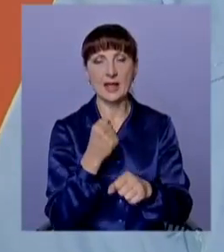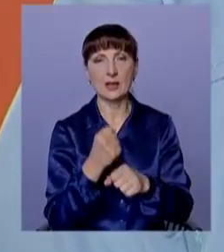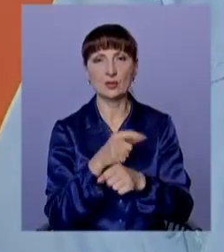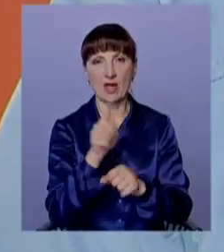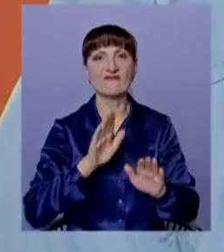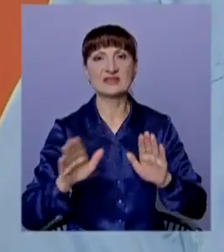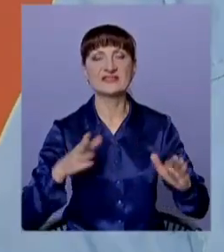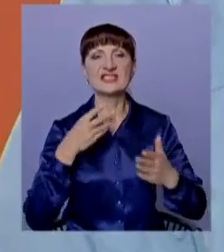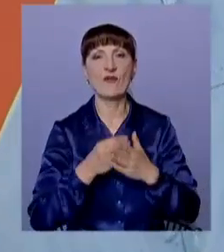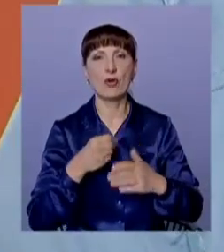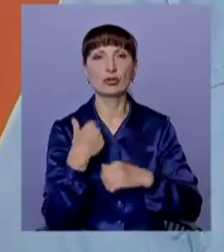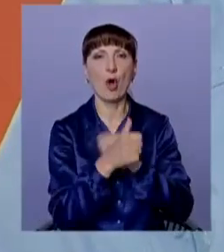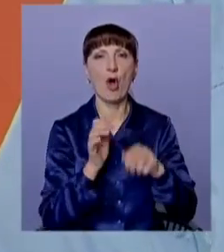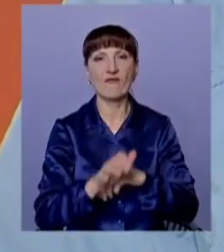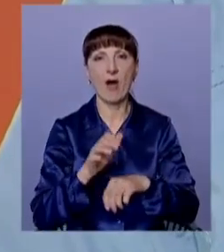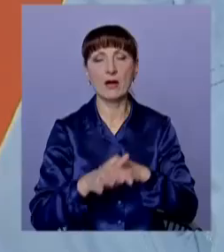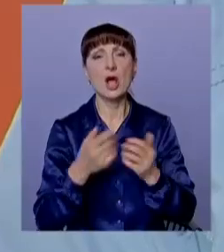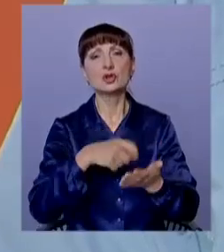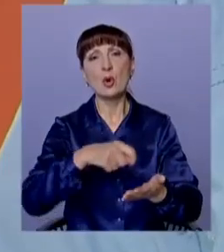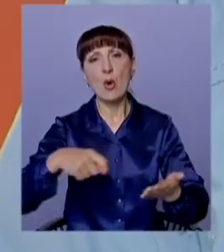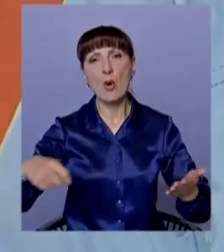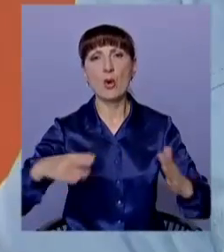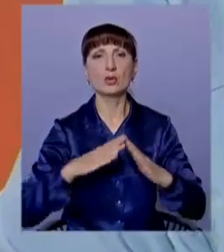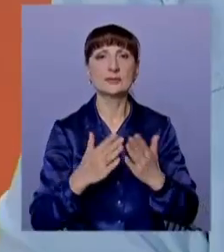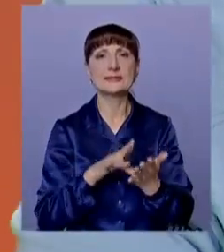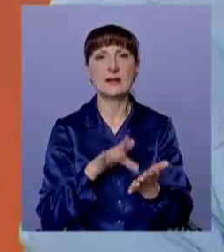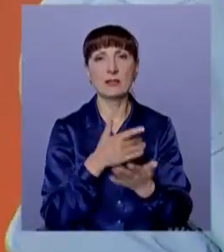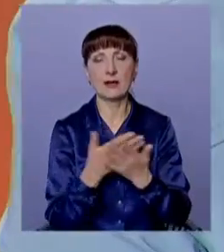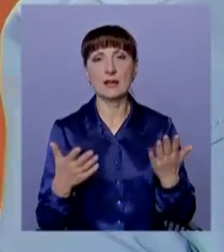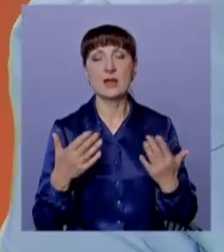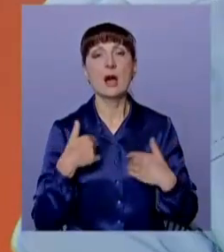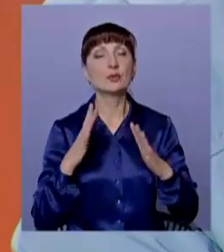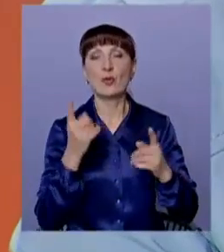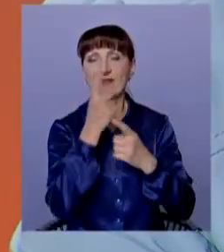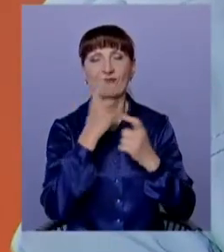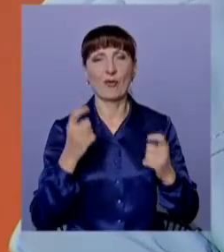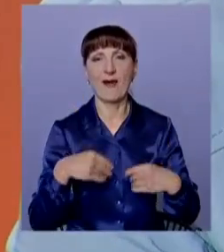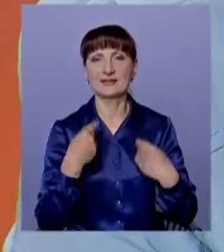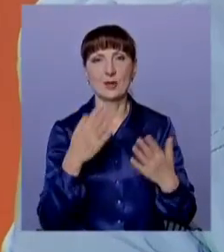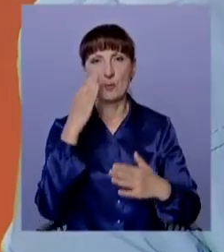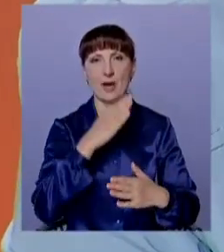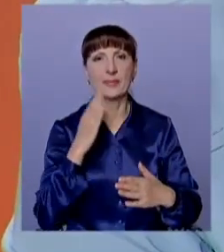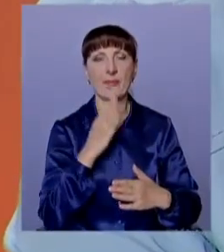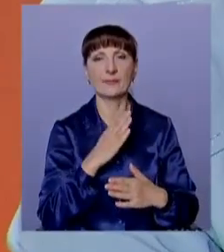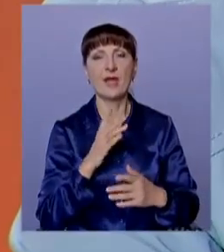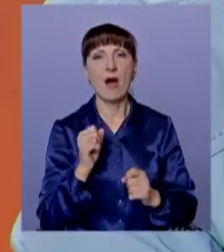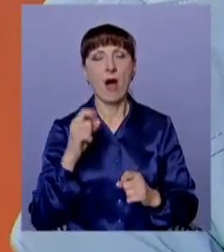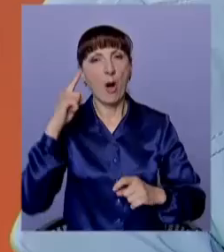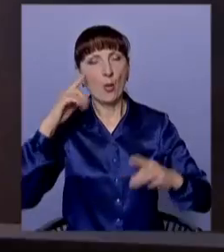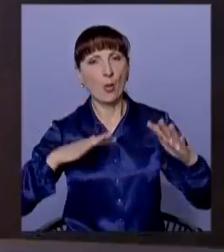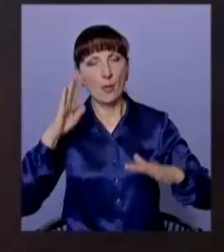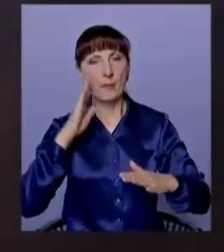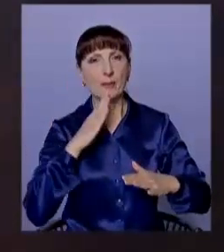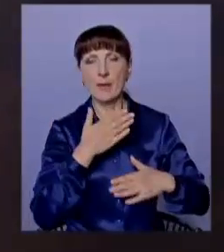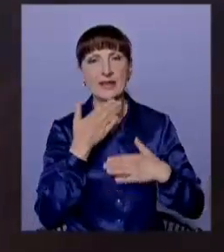выставляют свои товары, именно школьные принадлежности, школьные формы. А мы только в виде информации можем довести до родителей. Скептицизма нет у